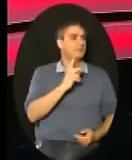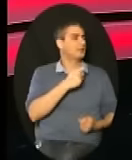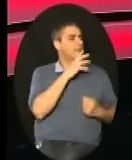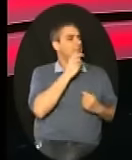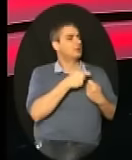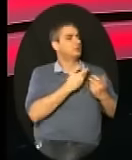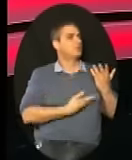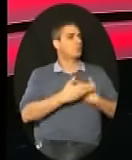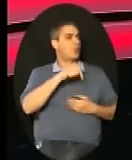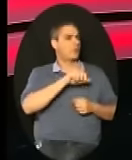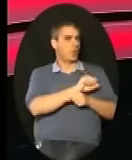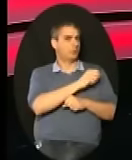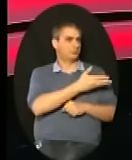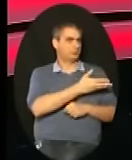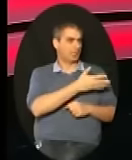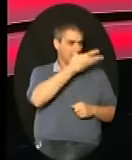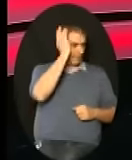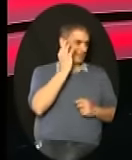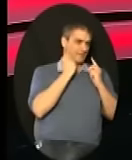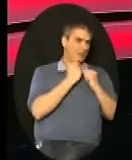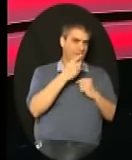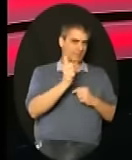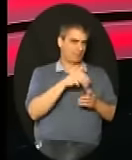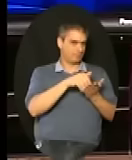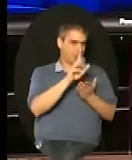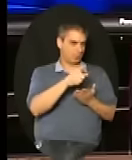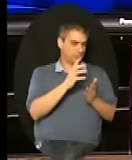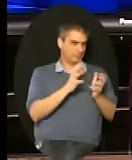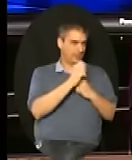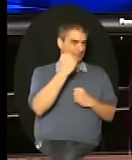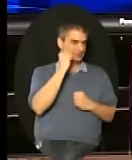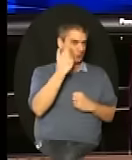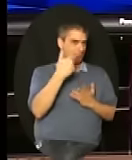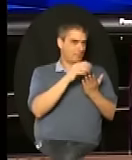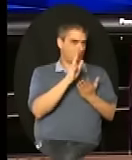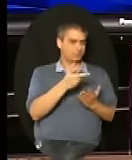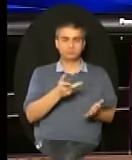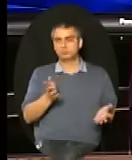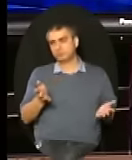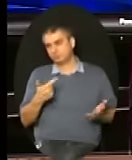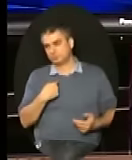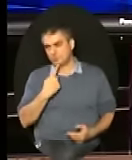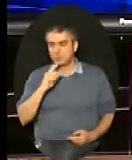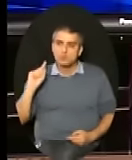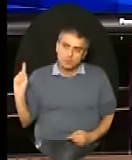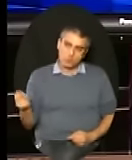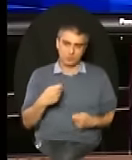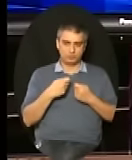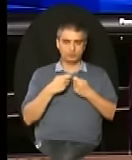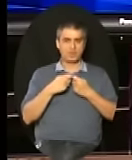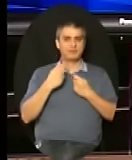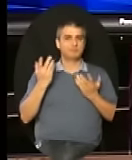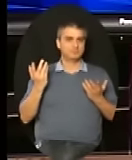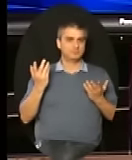שיתוף הפעולה באופוזיציה, בין לפיד ובין ליברמן, ואתם לא שותפים. נאמר זאת כך. כולנו שותפים